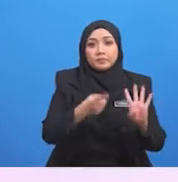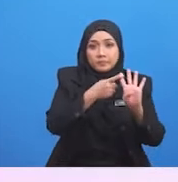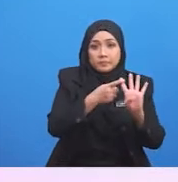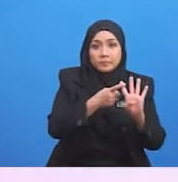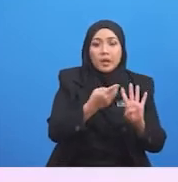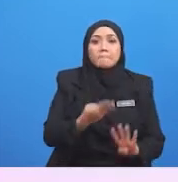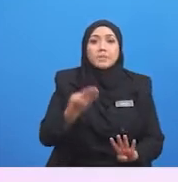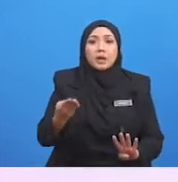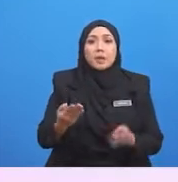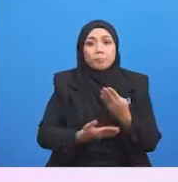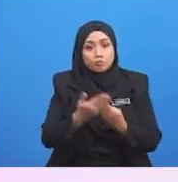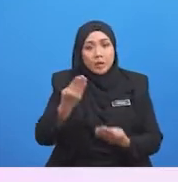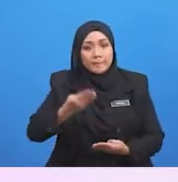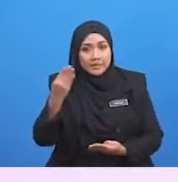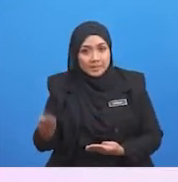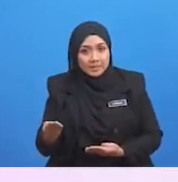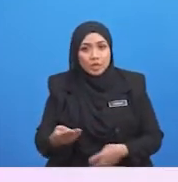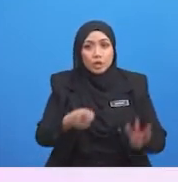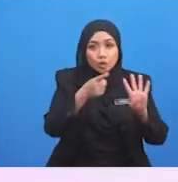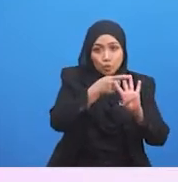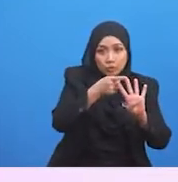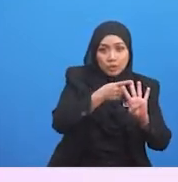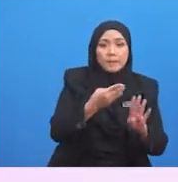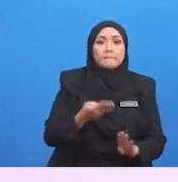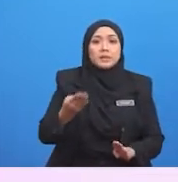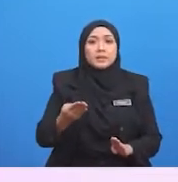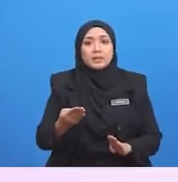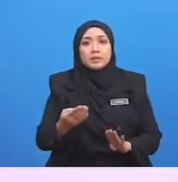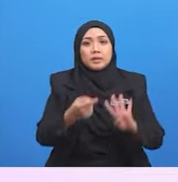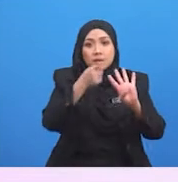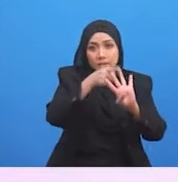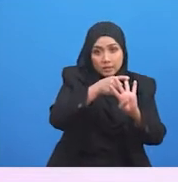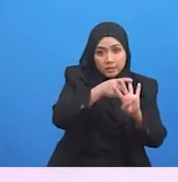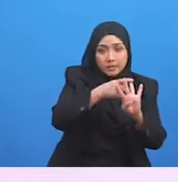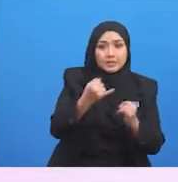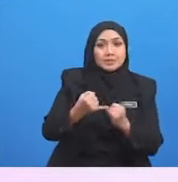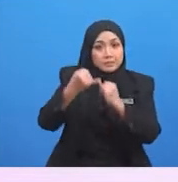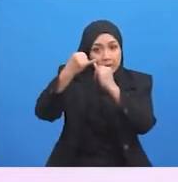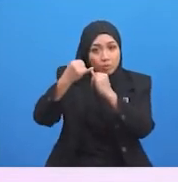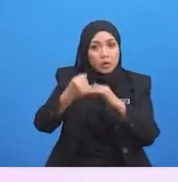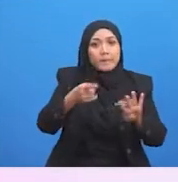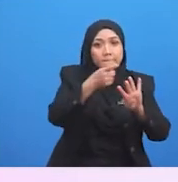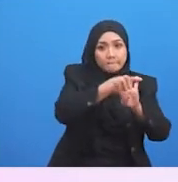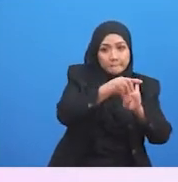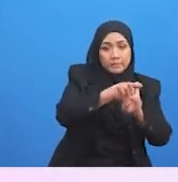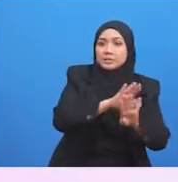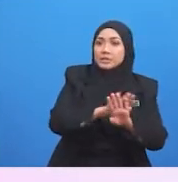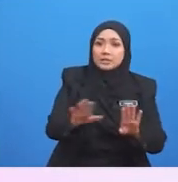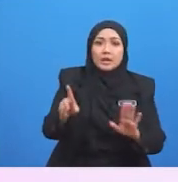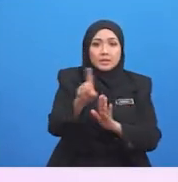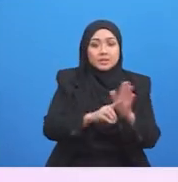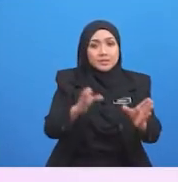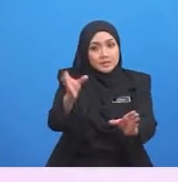mudah beli. Kedua, barang beli belah. Ketiga, barang istimewa. Keempat, barang tidak